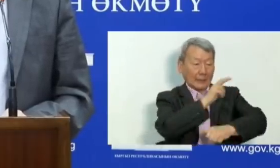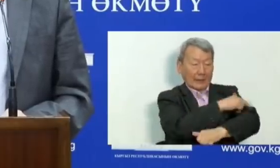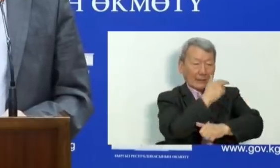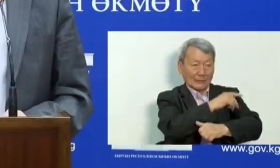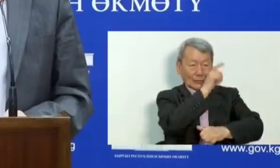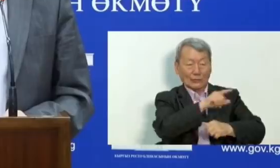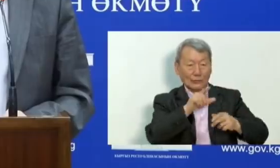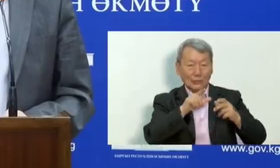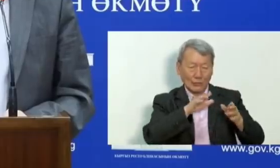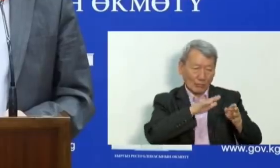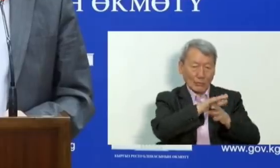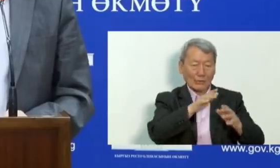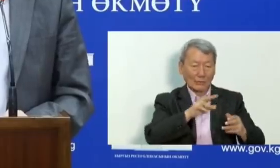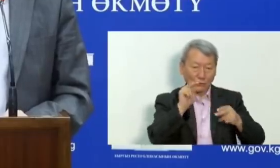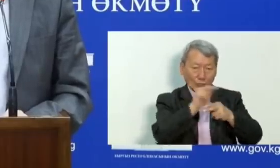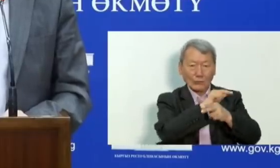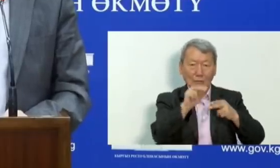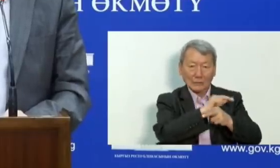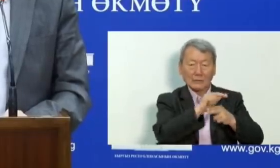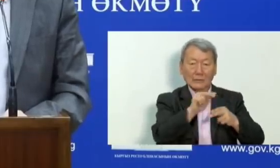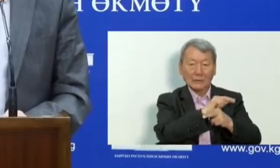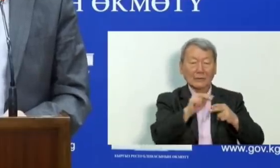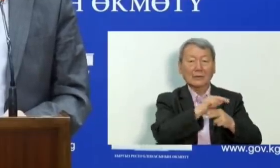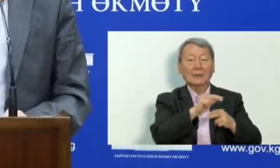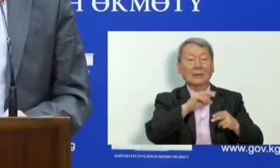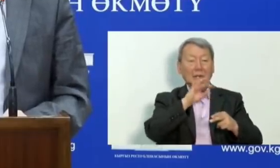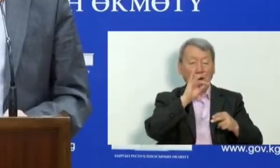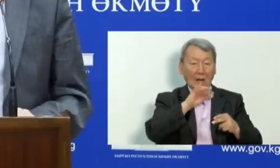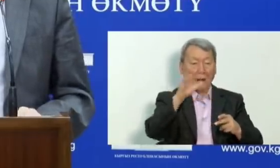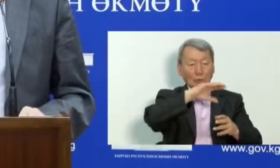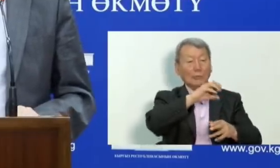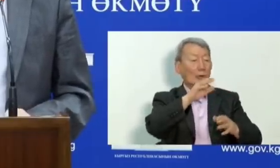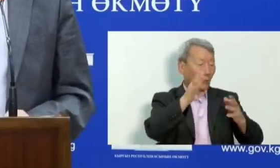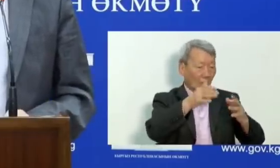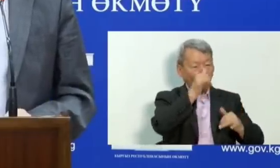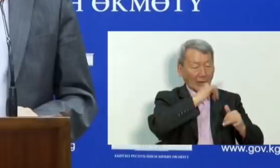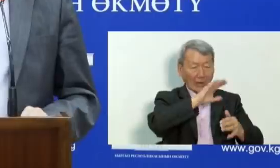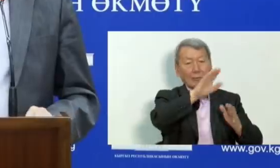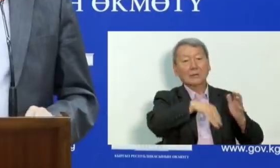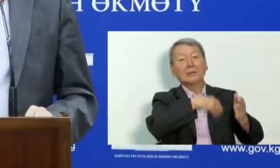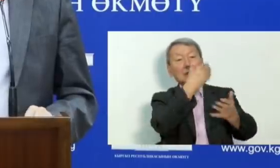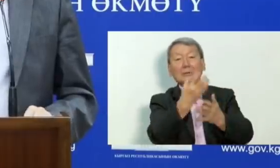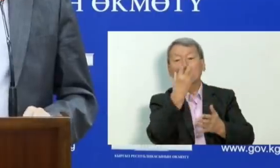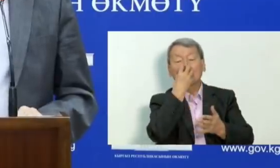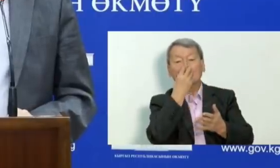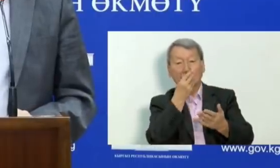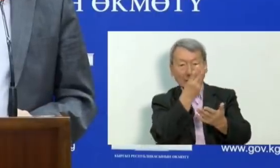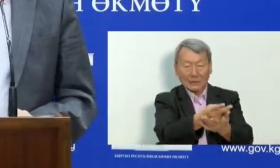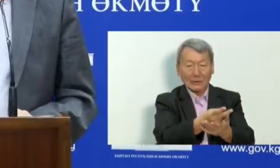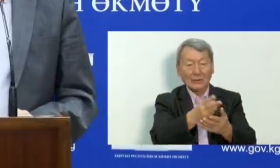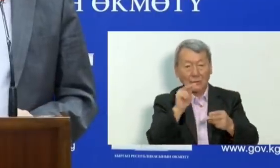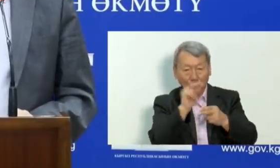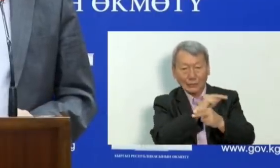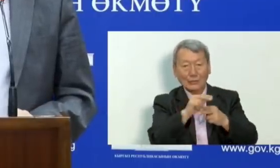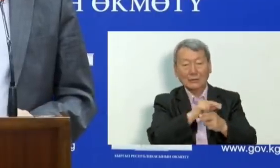медицина кызматкерлеринин толук болгон аракеттерине карабастан, андан кийин да реанимациялык шарттарды жасаганга